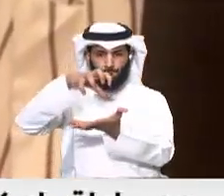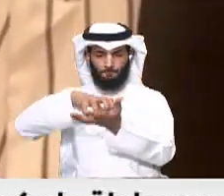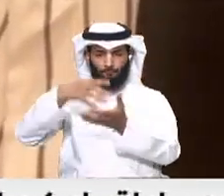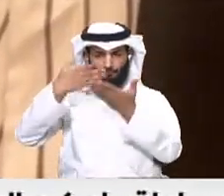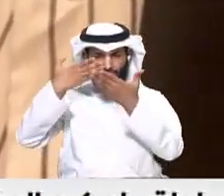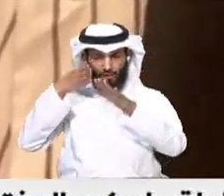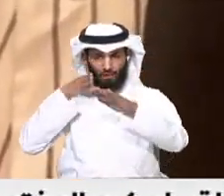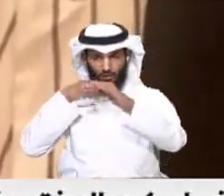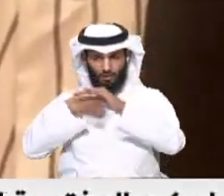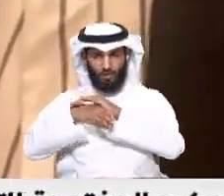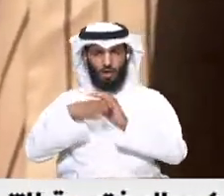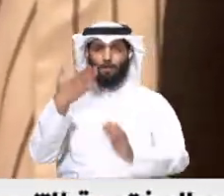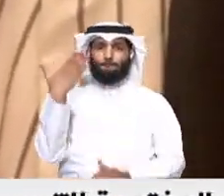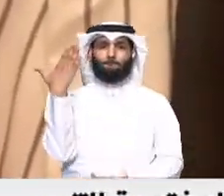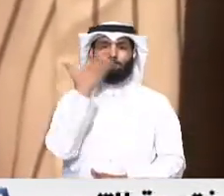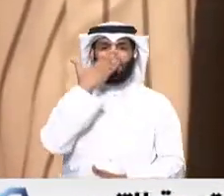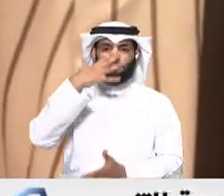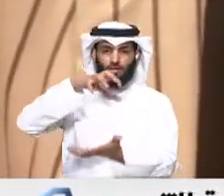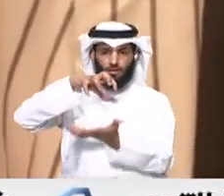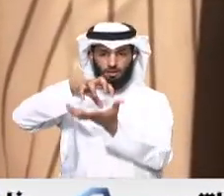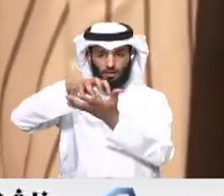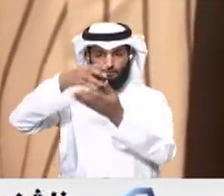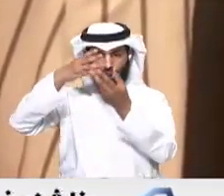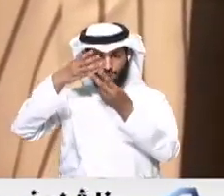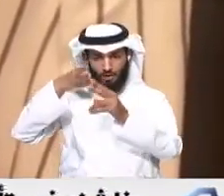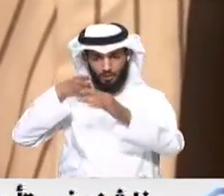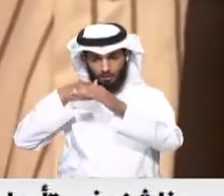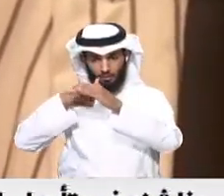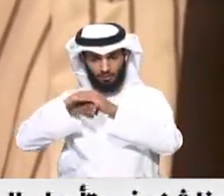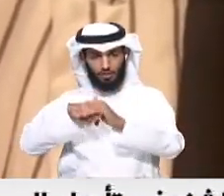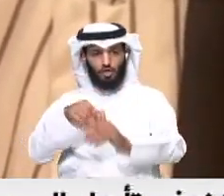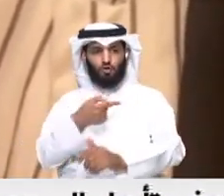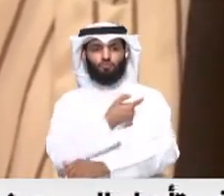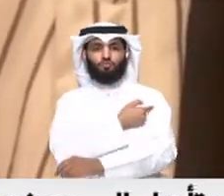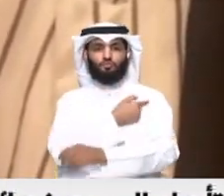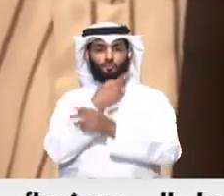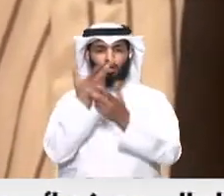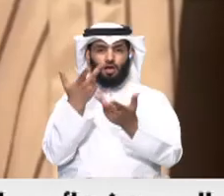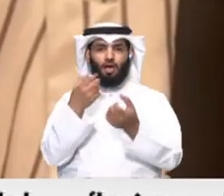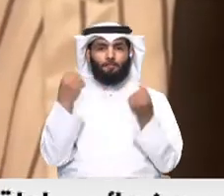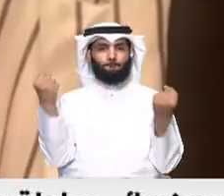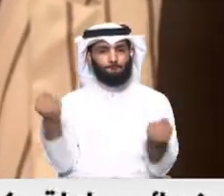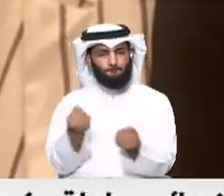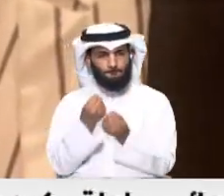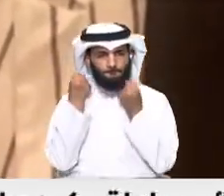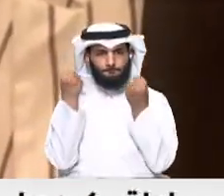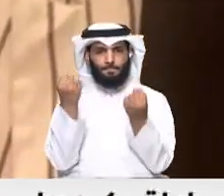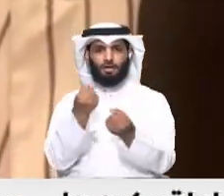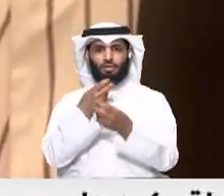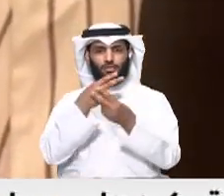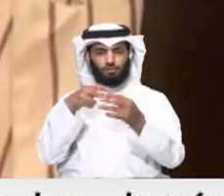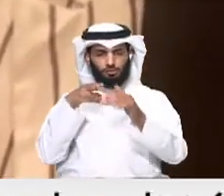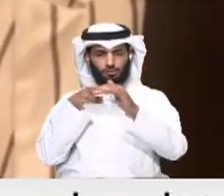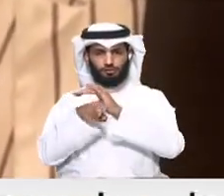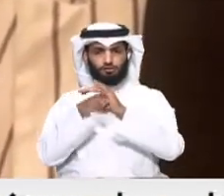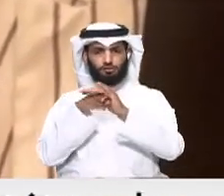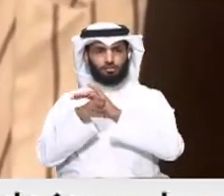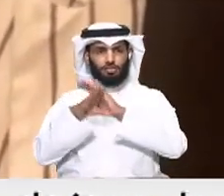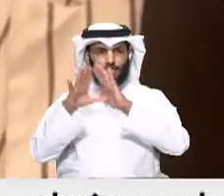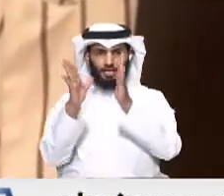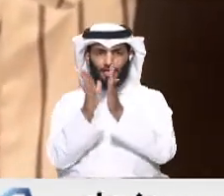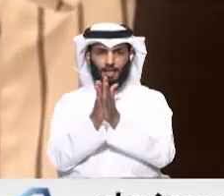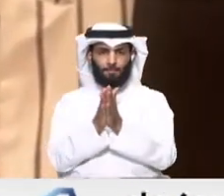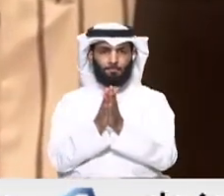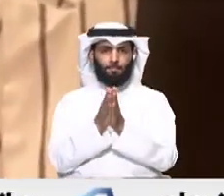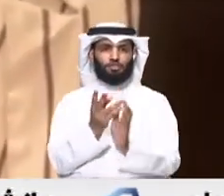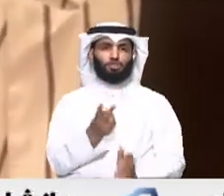رسمية ومعاهد وغيرها من المعاهد التربوية، وصل عددها لأكثر من 700